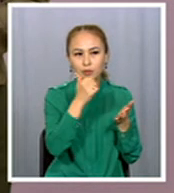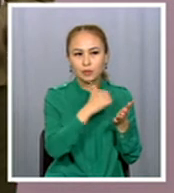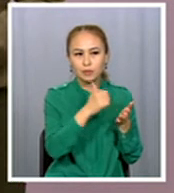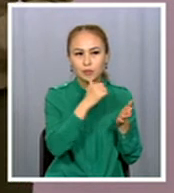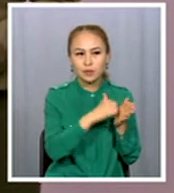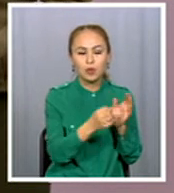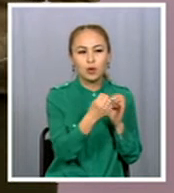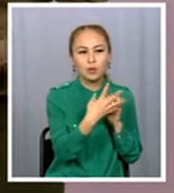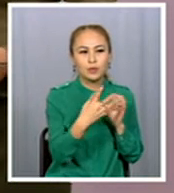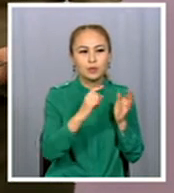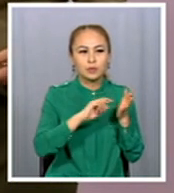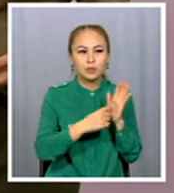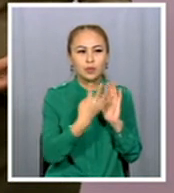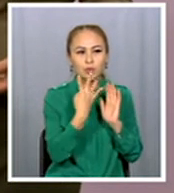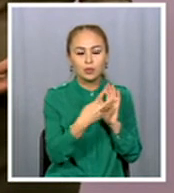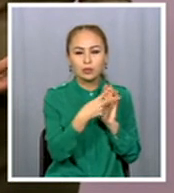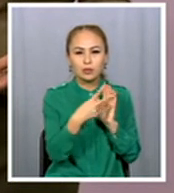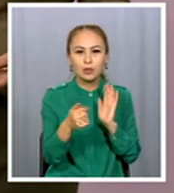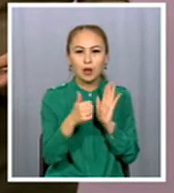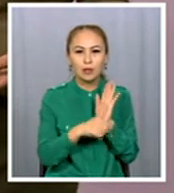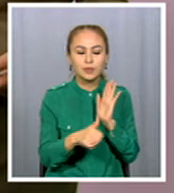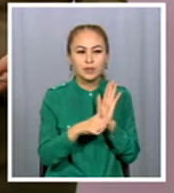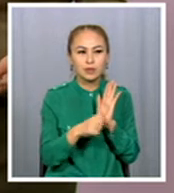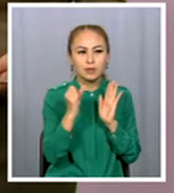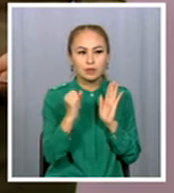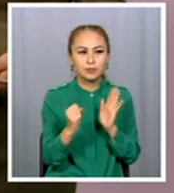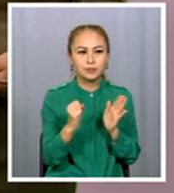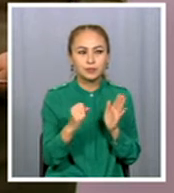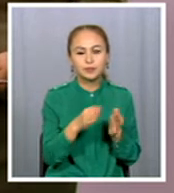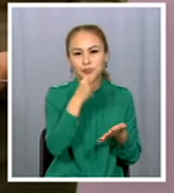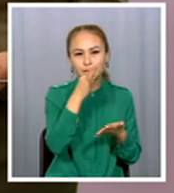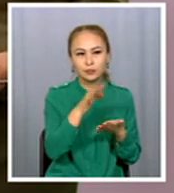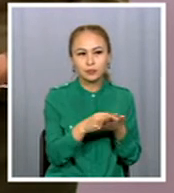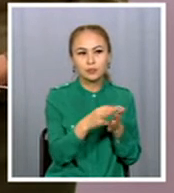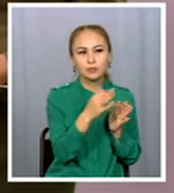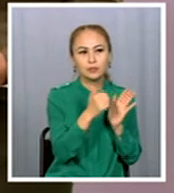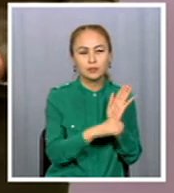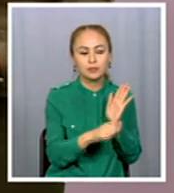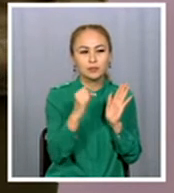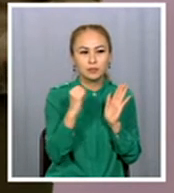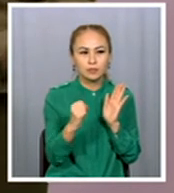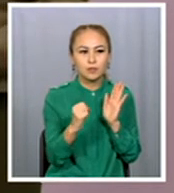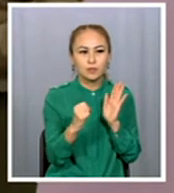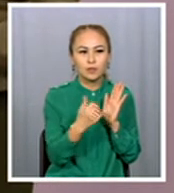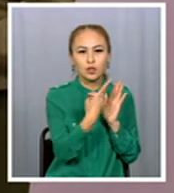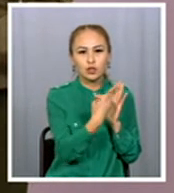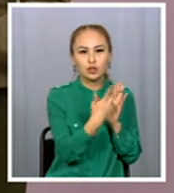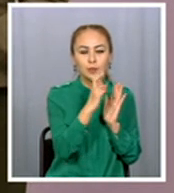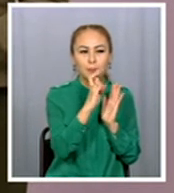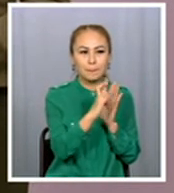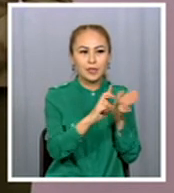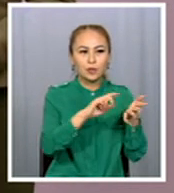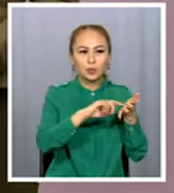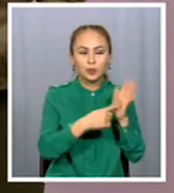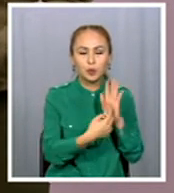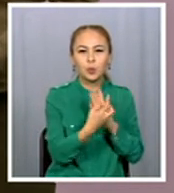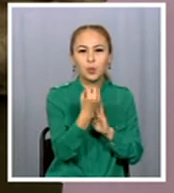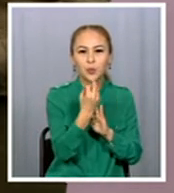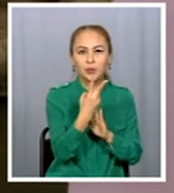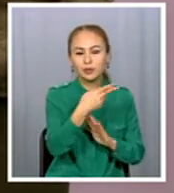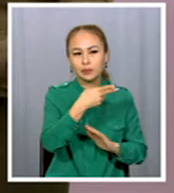пен 4-тің көбейтіндісі 60-ға тең. Жауабы 60А. 3, Б мен